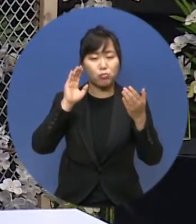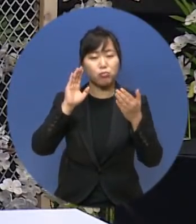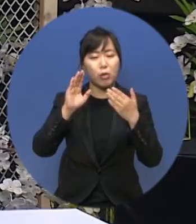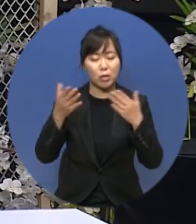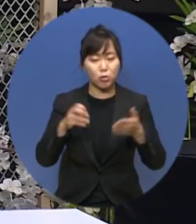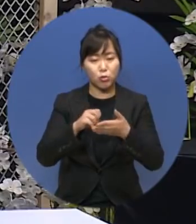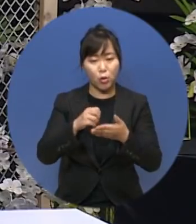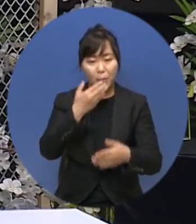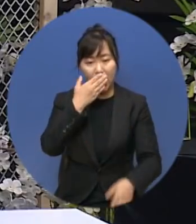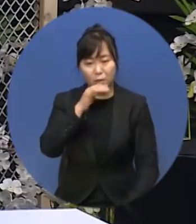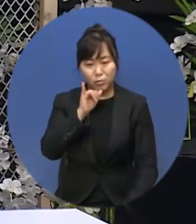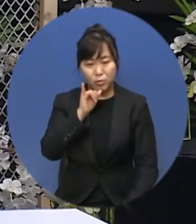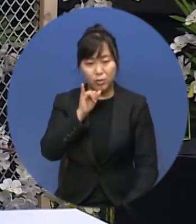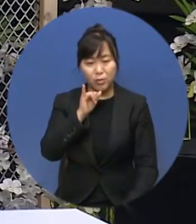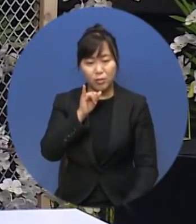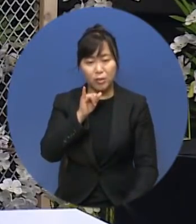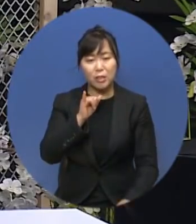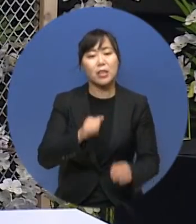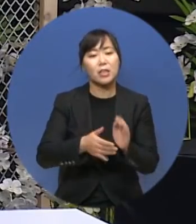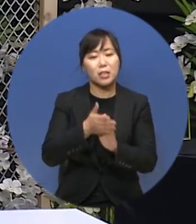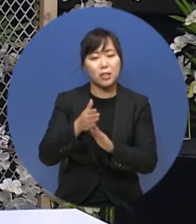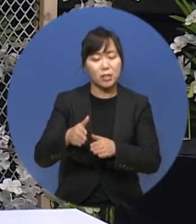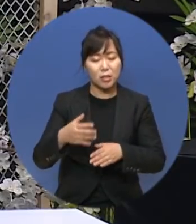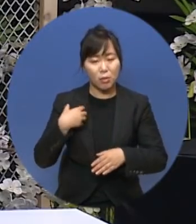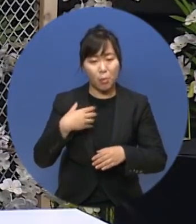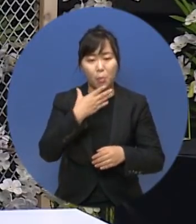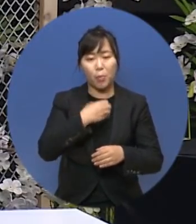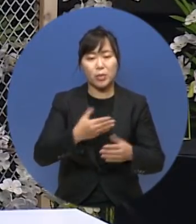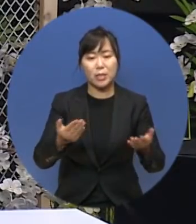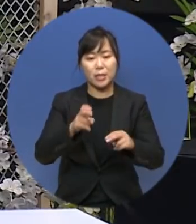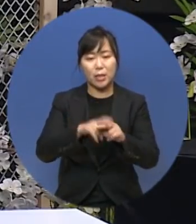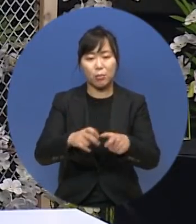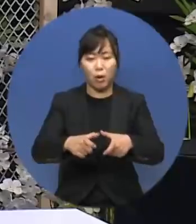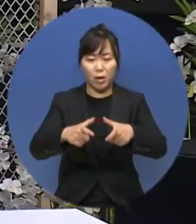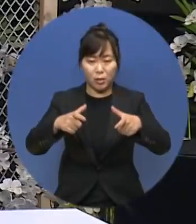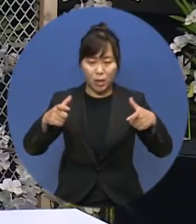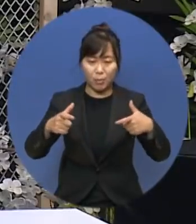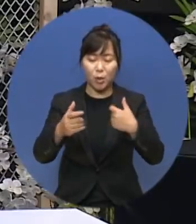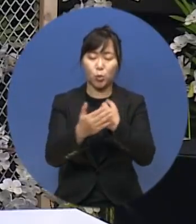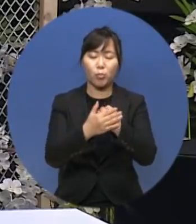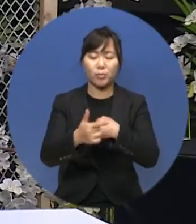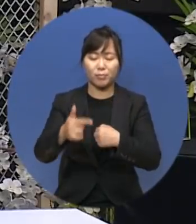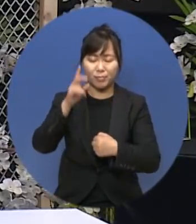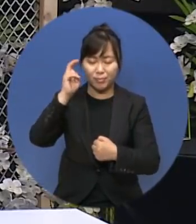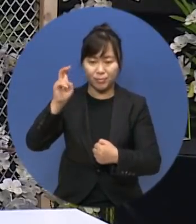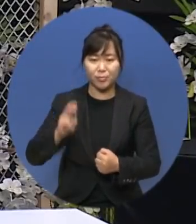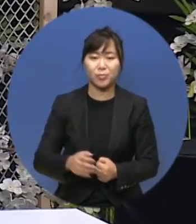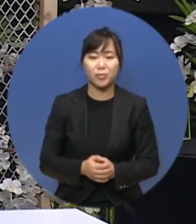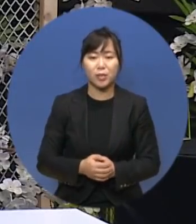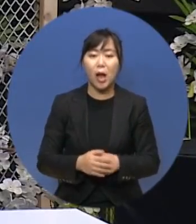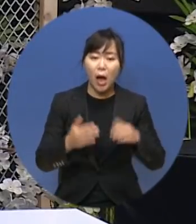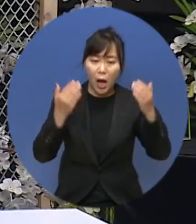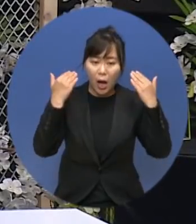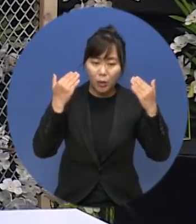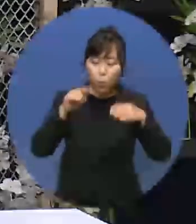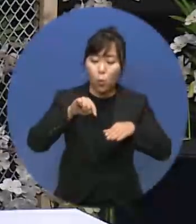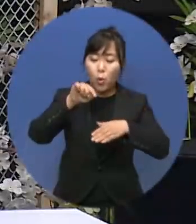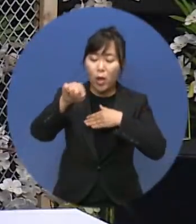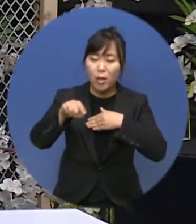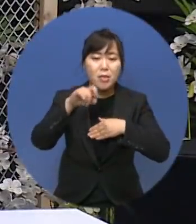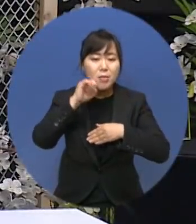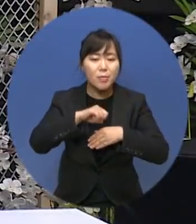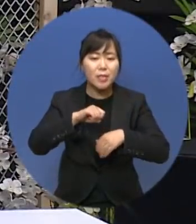있는 시도청 복지 일자리를 확대해 주시면 큰 도움이 되겠고요. 학교 밖 여가